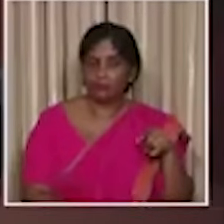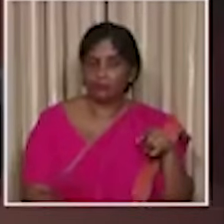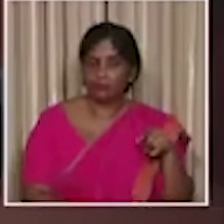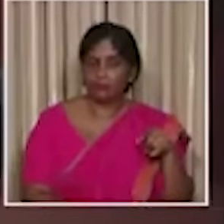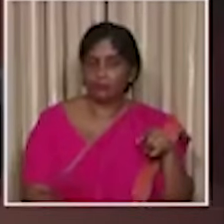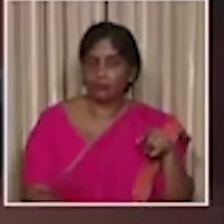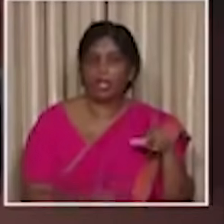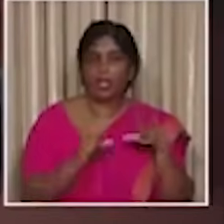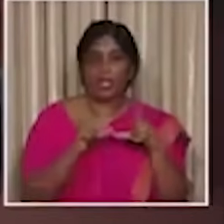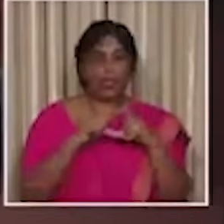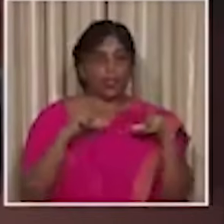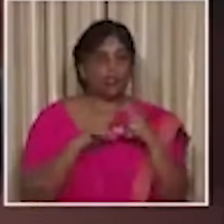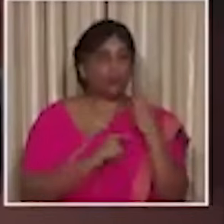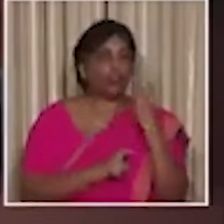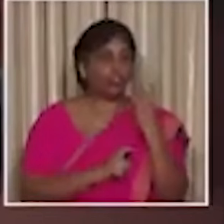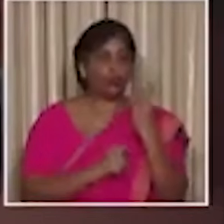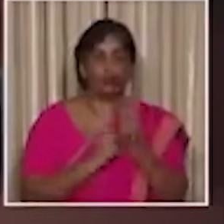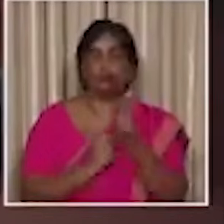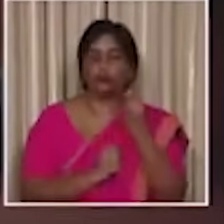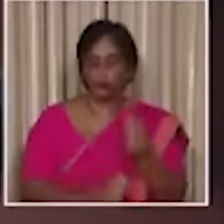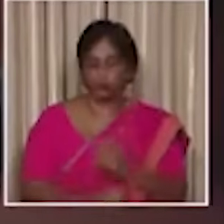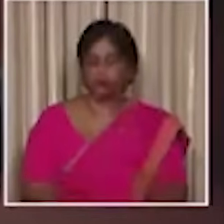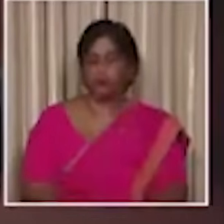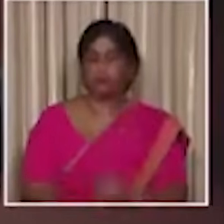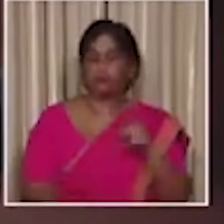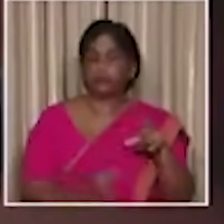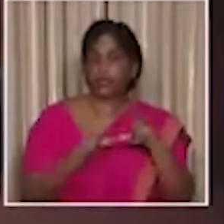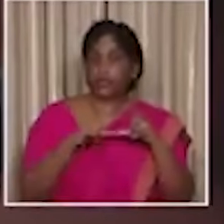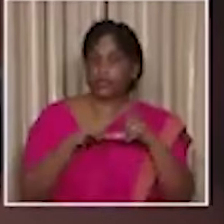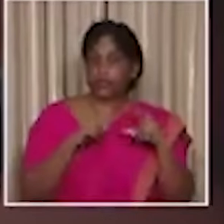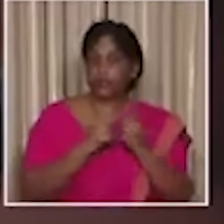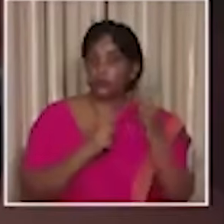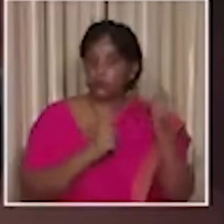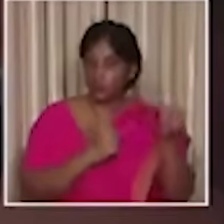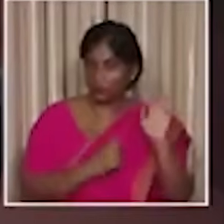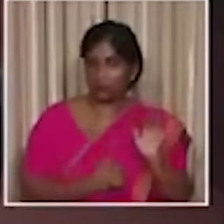ට්‍රේඩින් බලපත්‍ර තුනක් ලබා දෙනු ලැබුවා. එතකොට මේ ට්‍රේඩින් බලපත්‍ර ලබා දෙනකොට